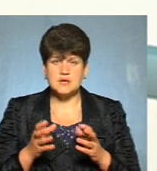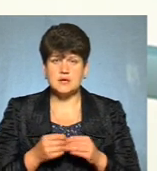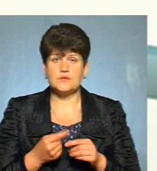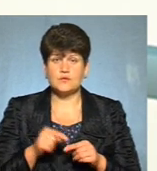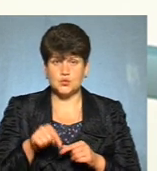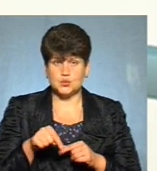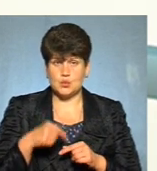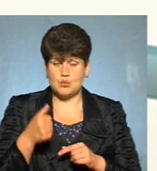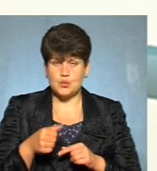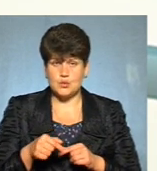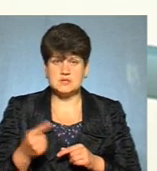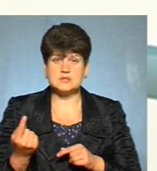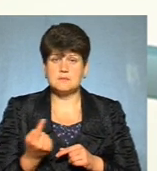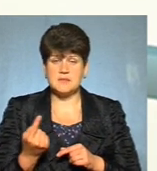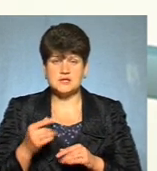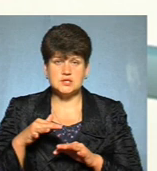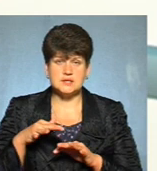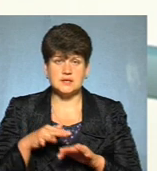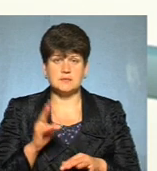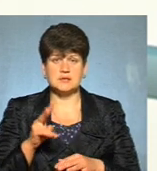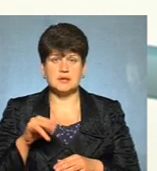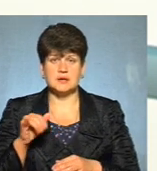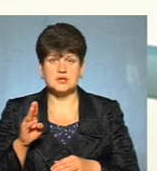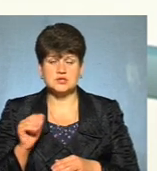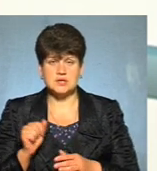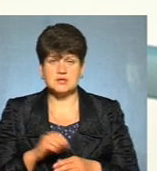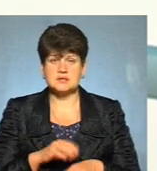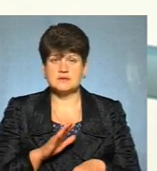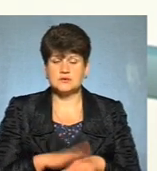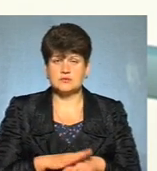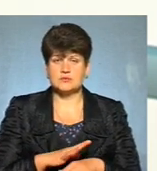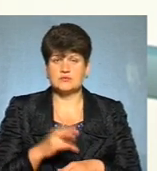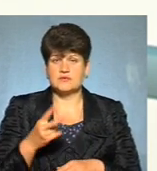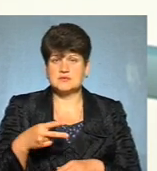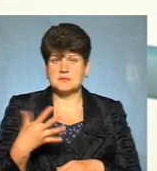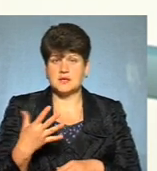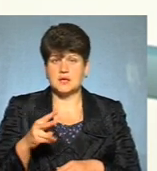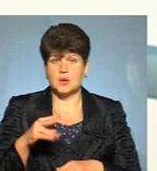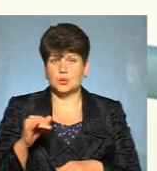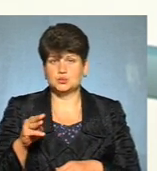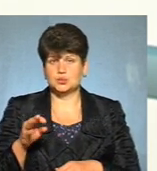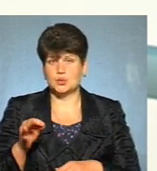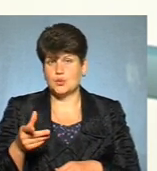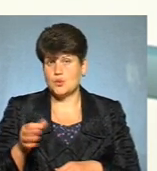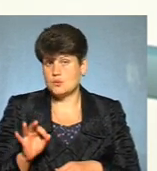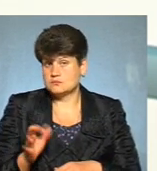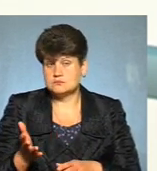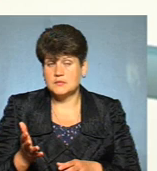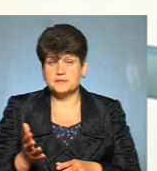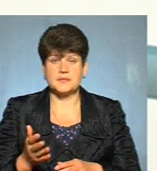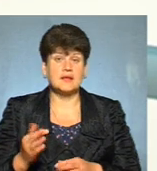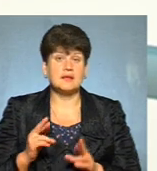цьому році перший напад кліща ми зафіксували 25 лютого. Як тільки